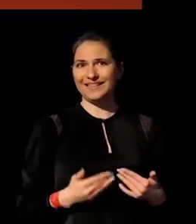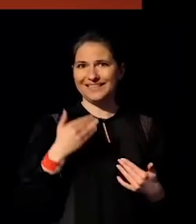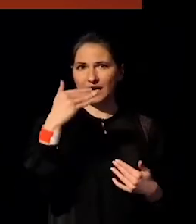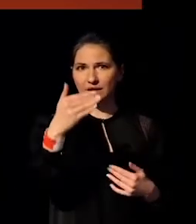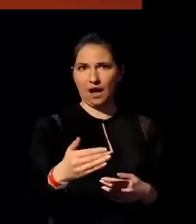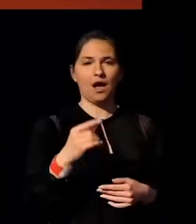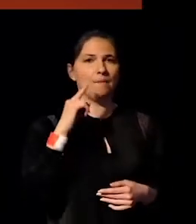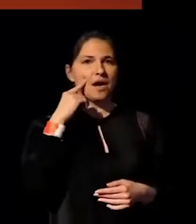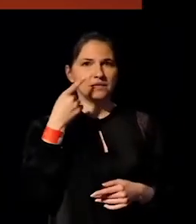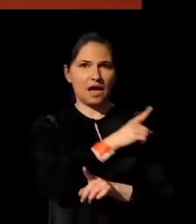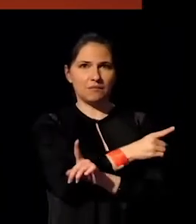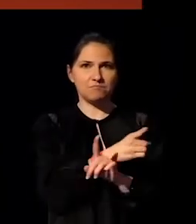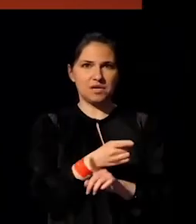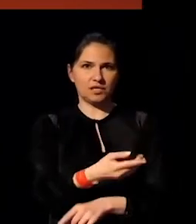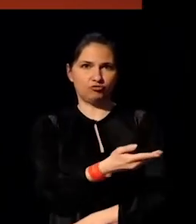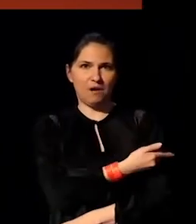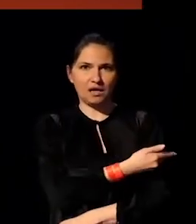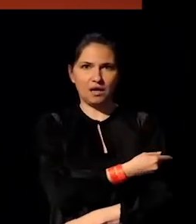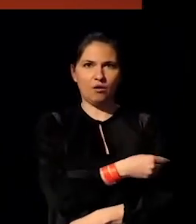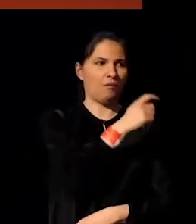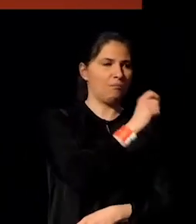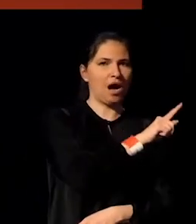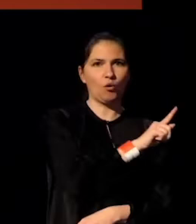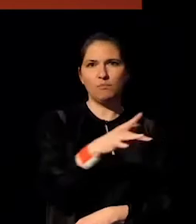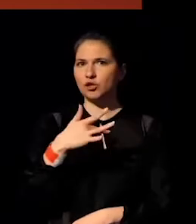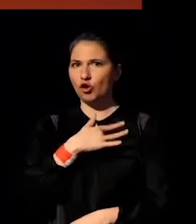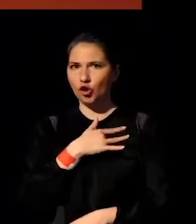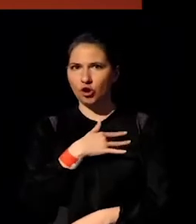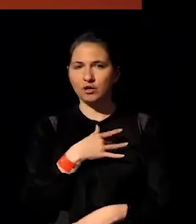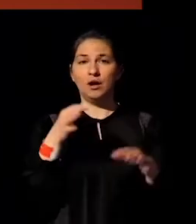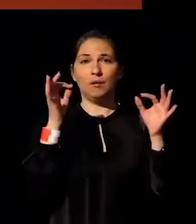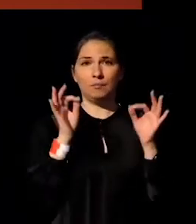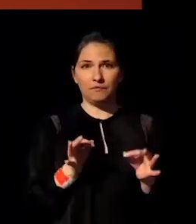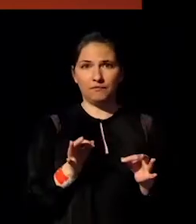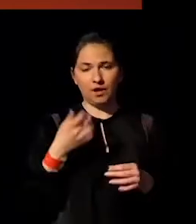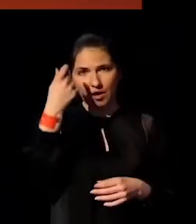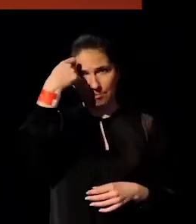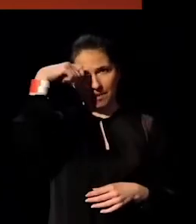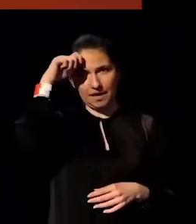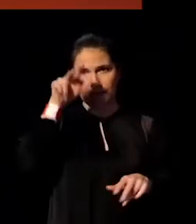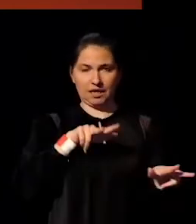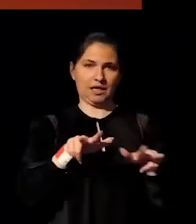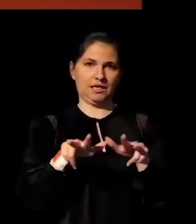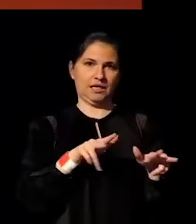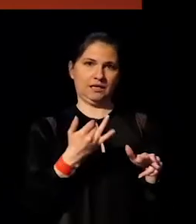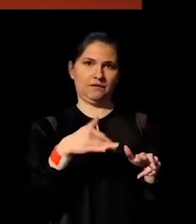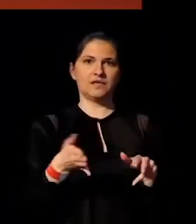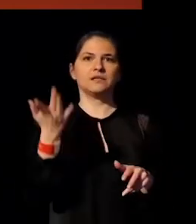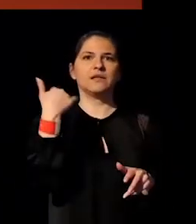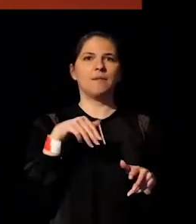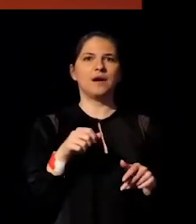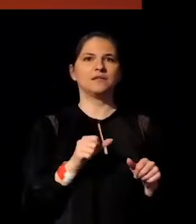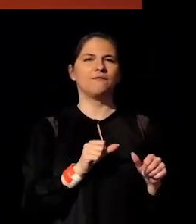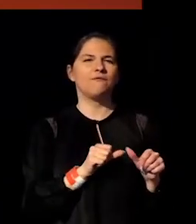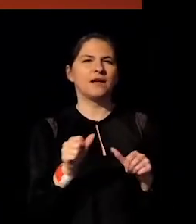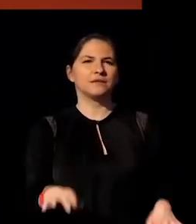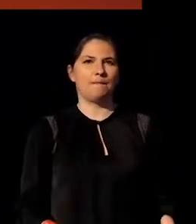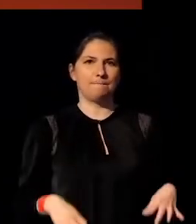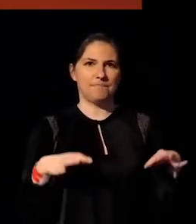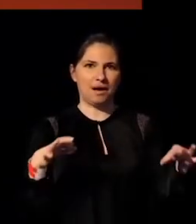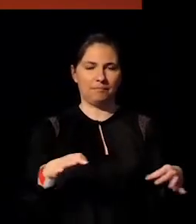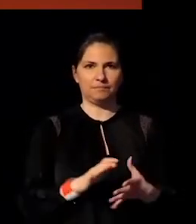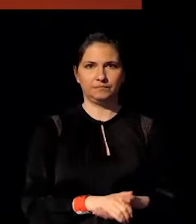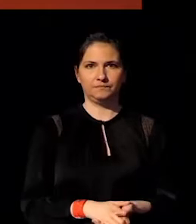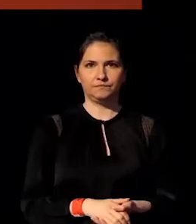wir von Marzahn bis Spandau, von Pankow bis Neukölln eine Stadt regiert, die kurz vor dem Bankrott stand. Und ich kann euch